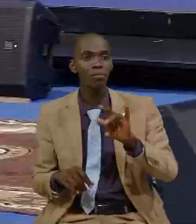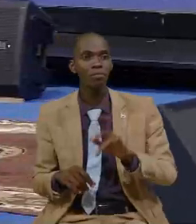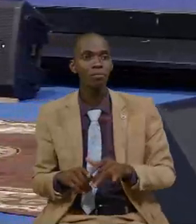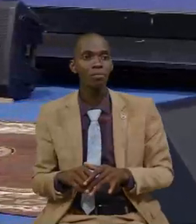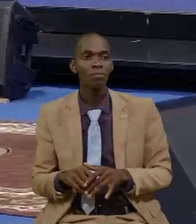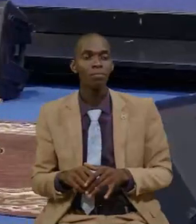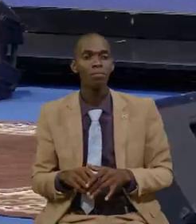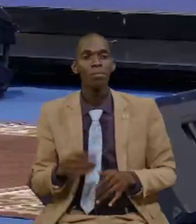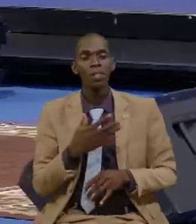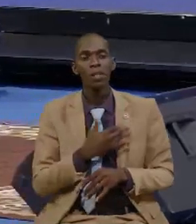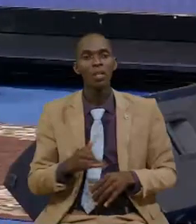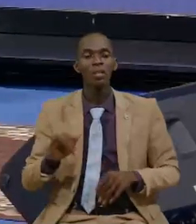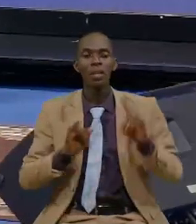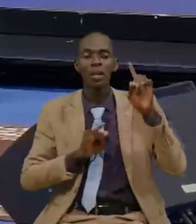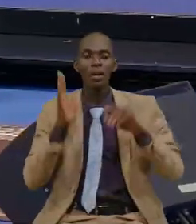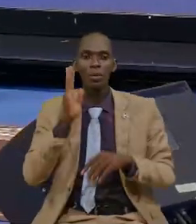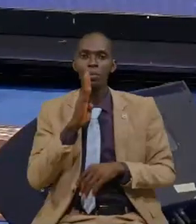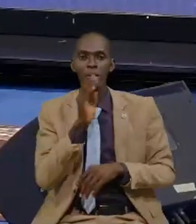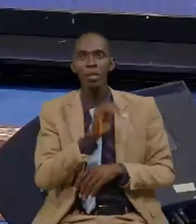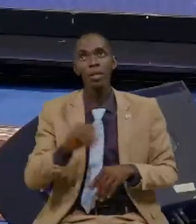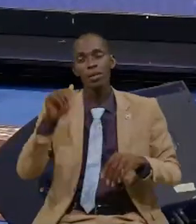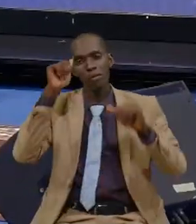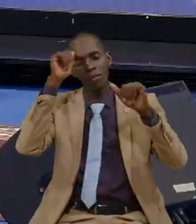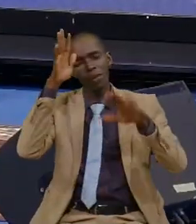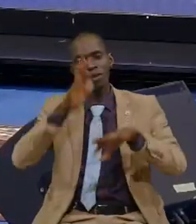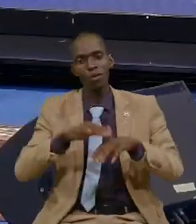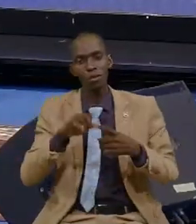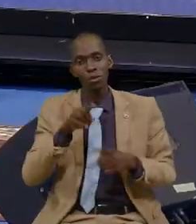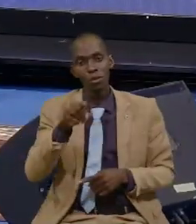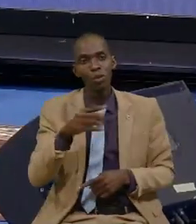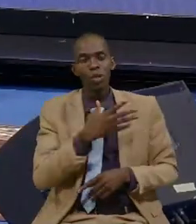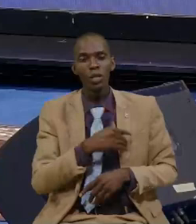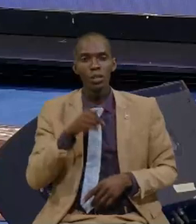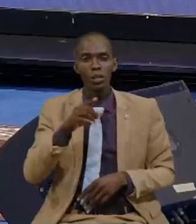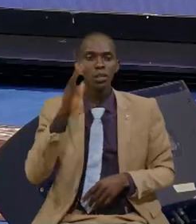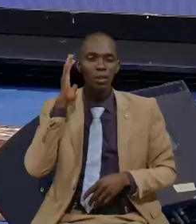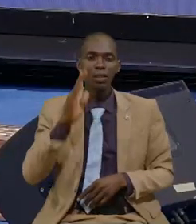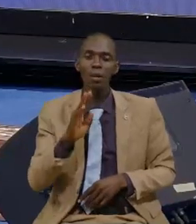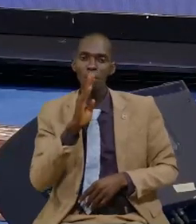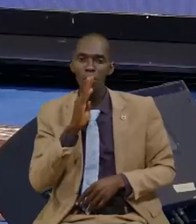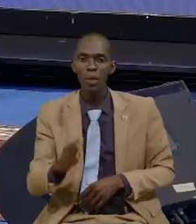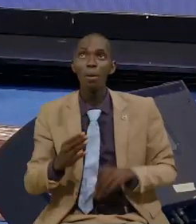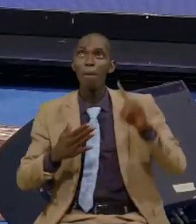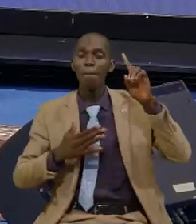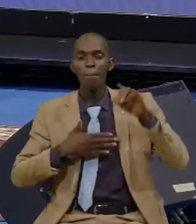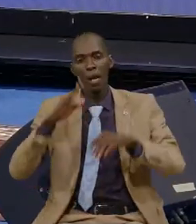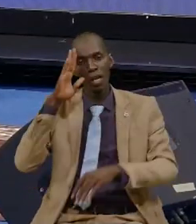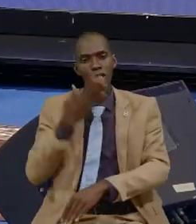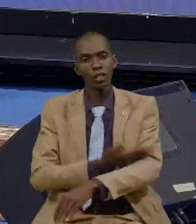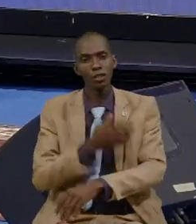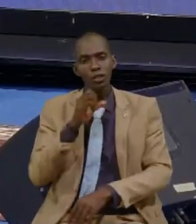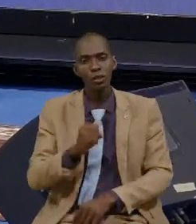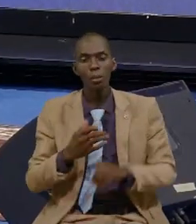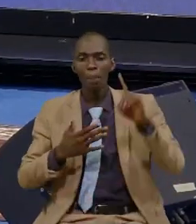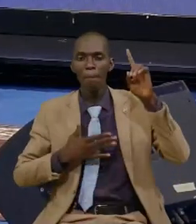dit, je serai pour vous un père, et vous serez pour moi des fils et des